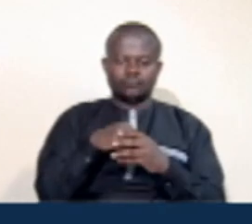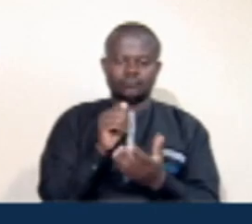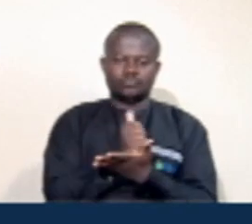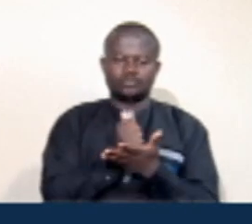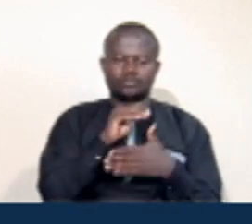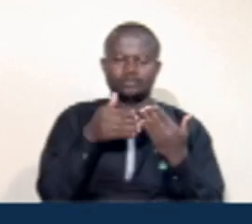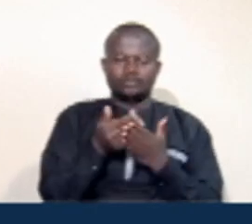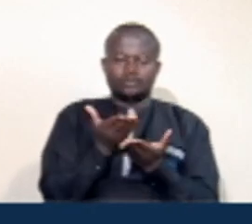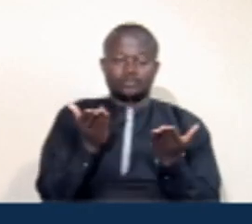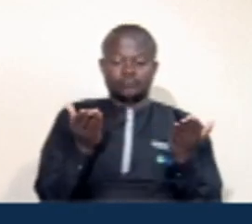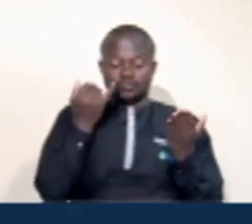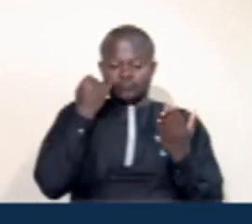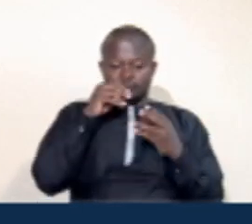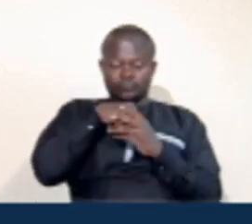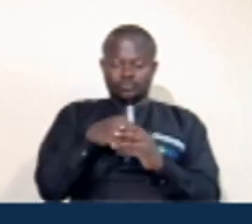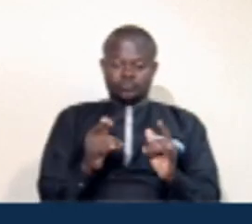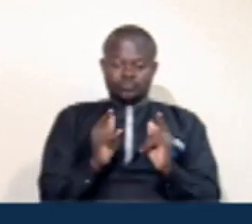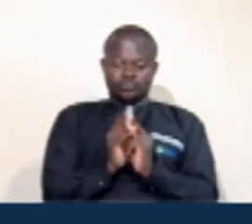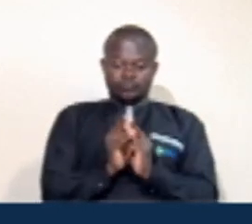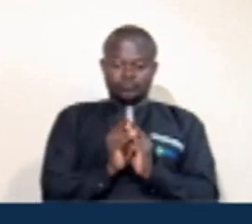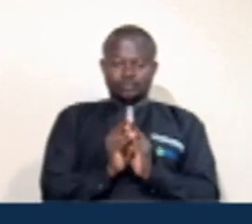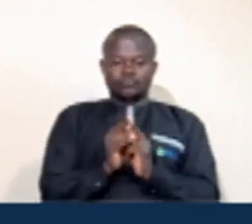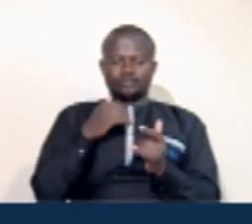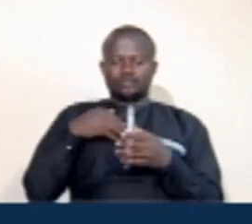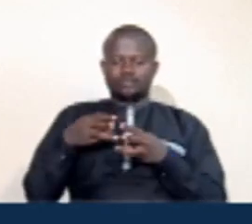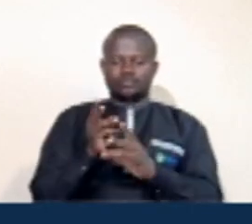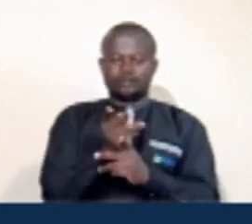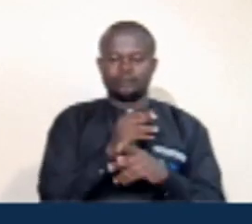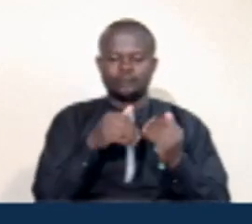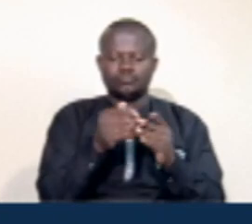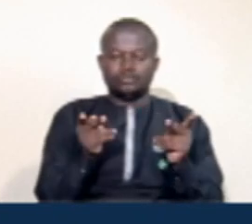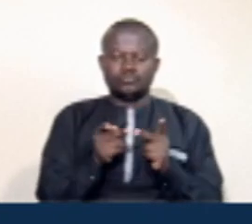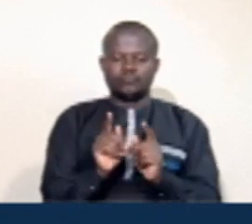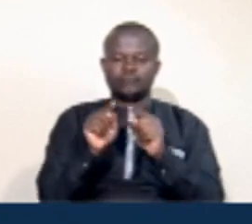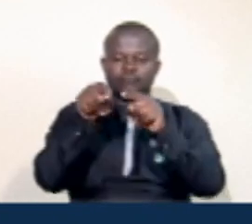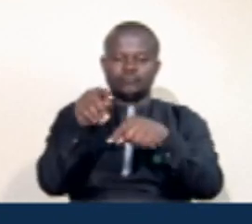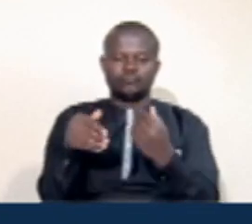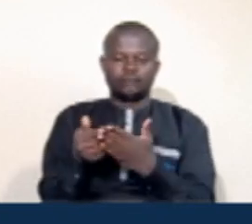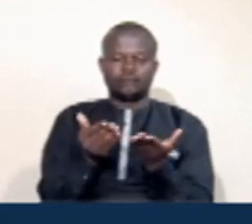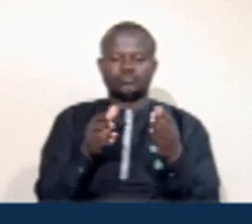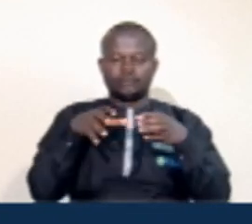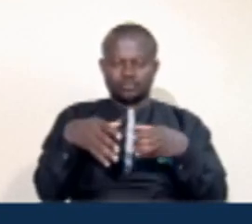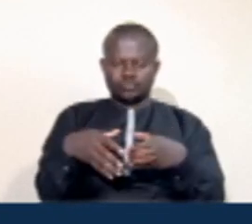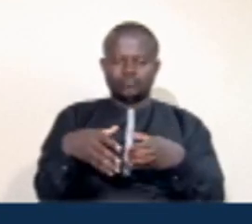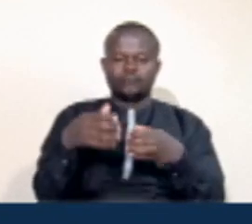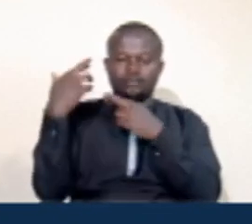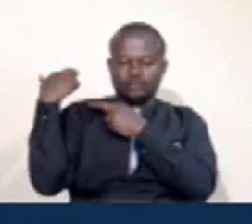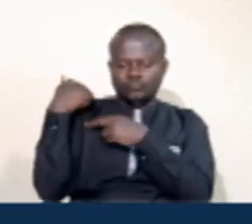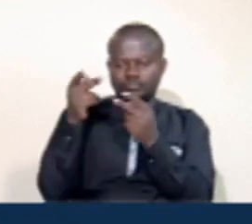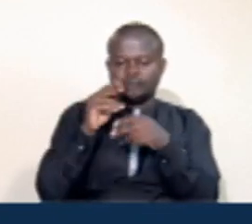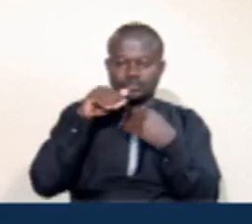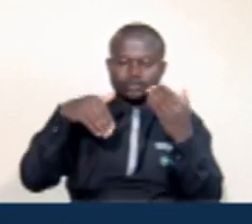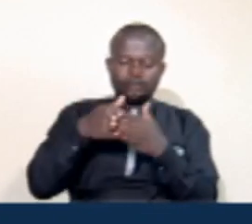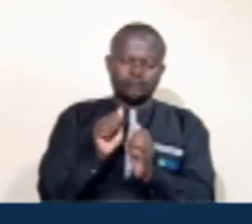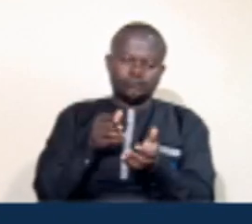birahari buri muntu uzaba uri muri inama rero azaba afite uburyo yitabwaho naho aherereye timu zirahari zibishinzwe aho bazaba ari